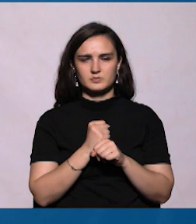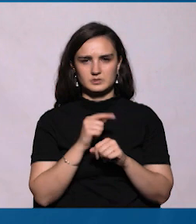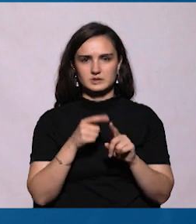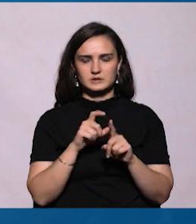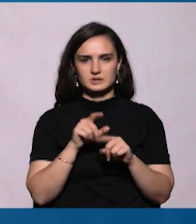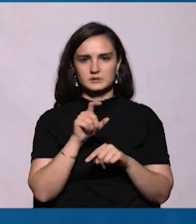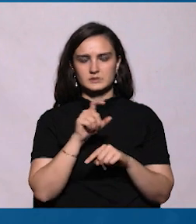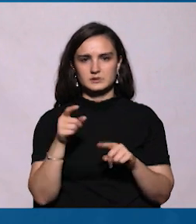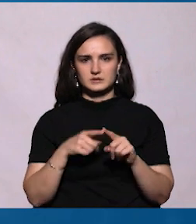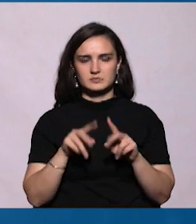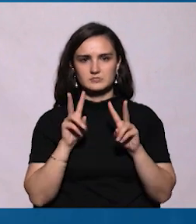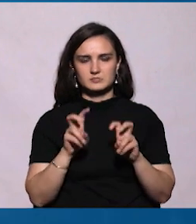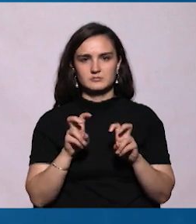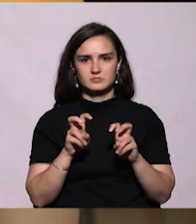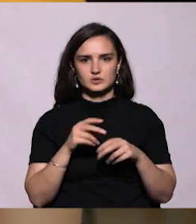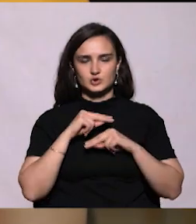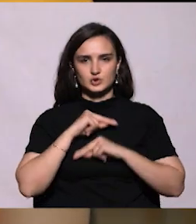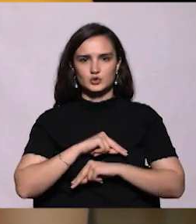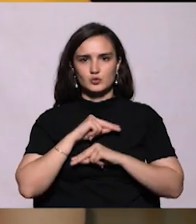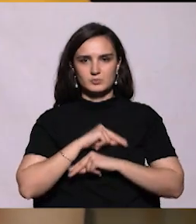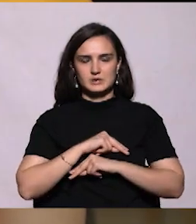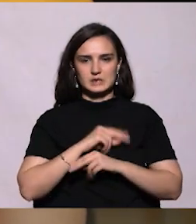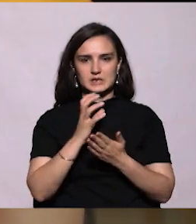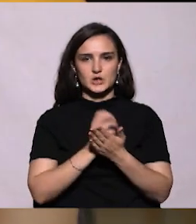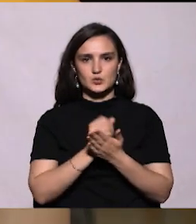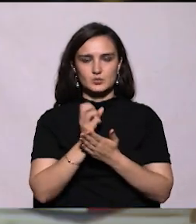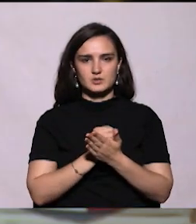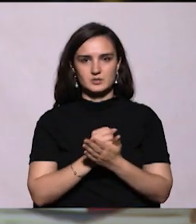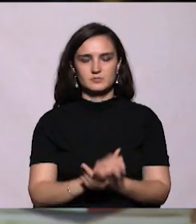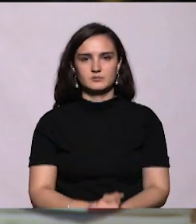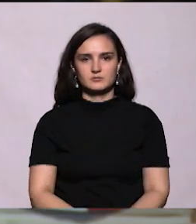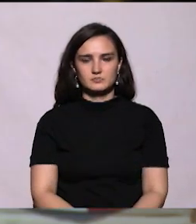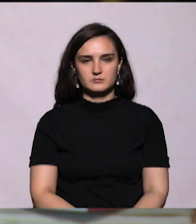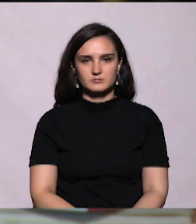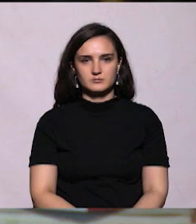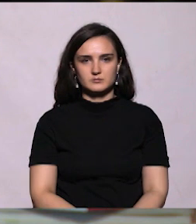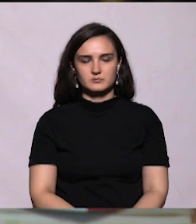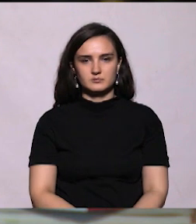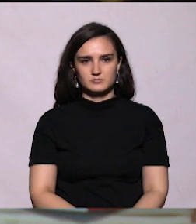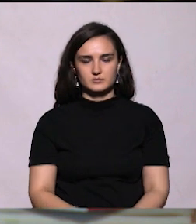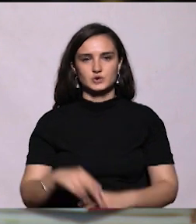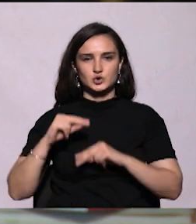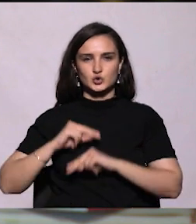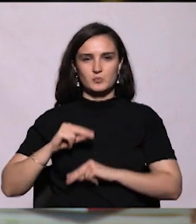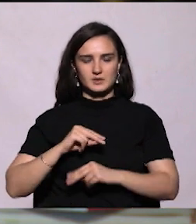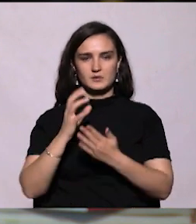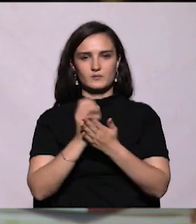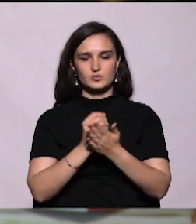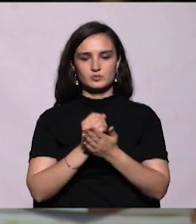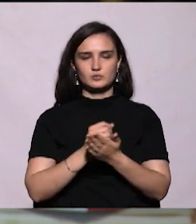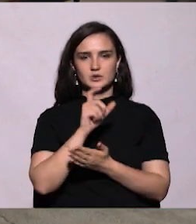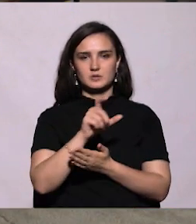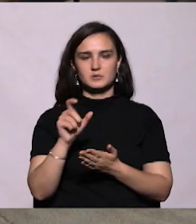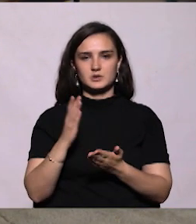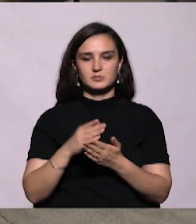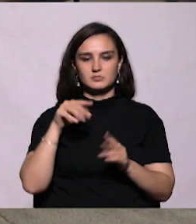in Georgian, it means შრომითი რესურსი. In English, workforce is the total number of people that work for